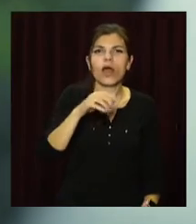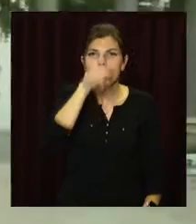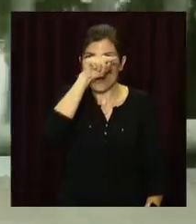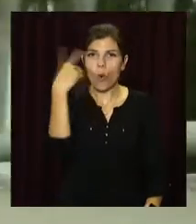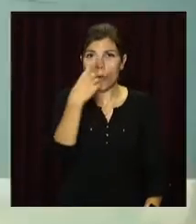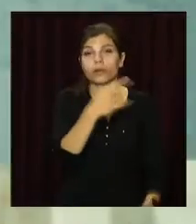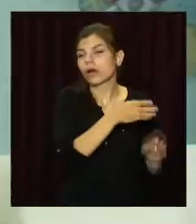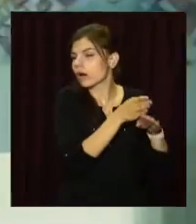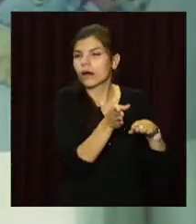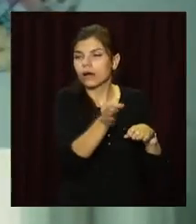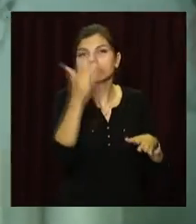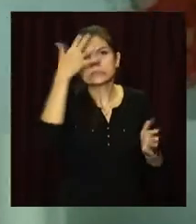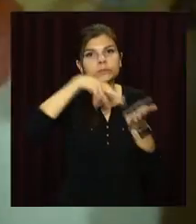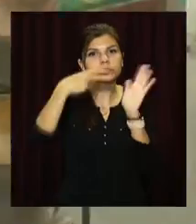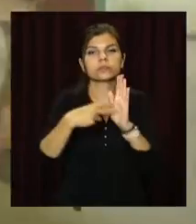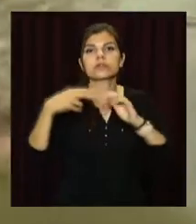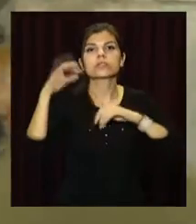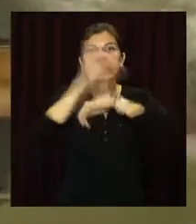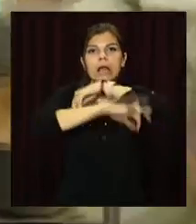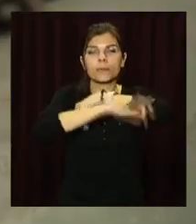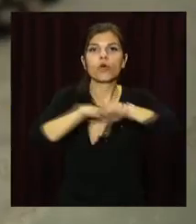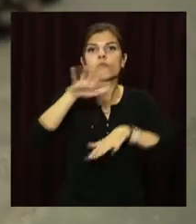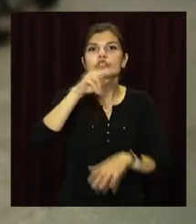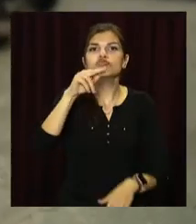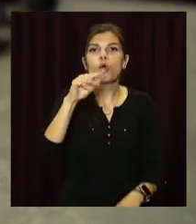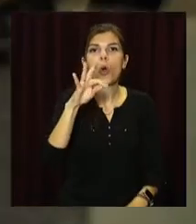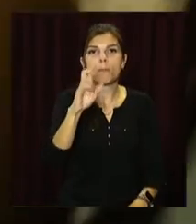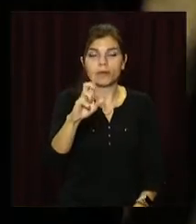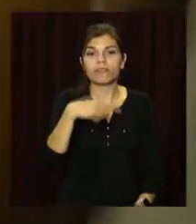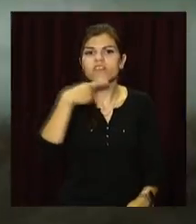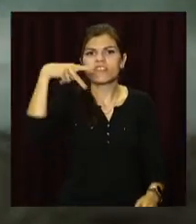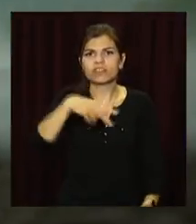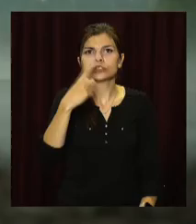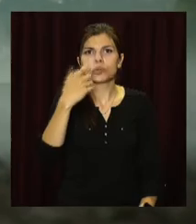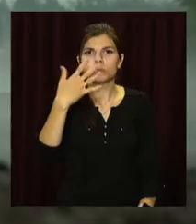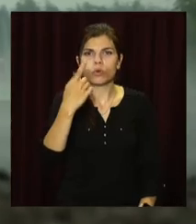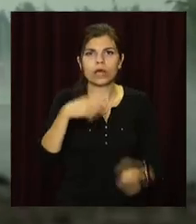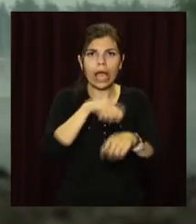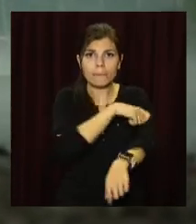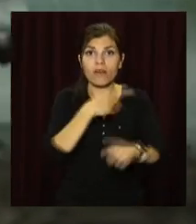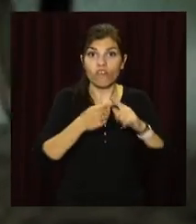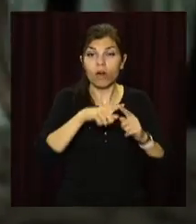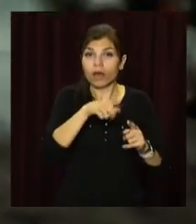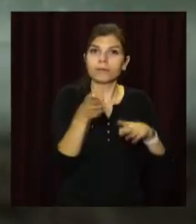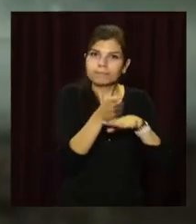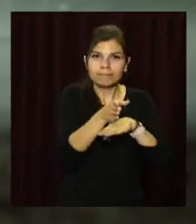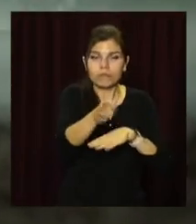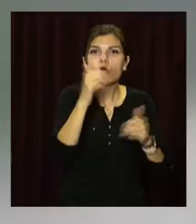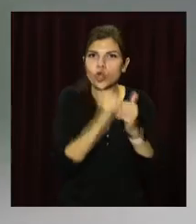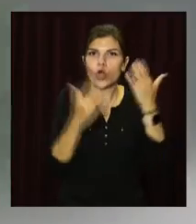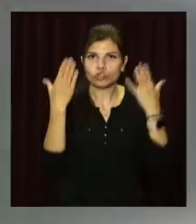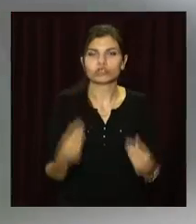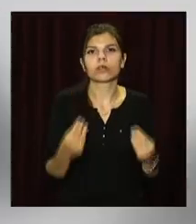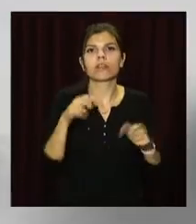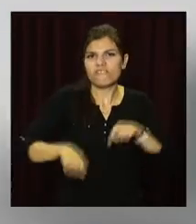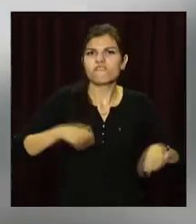у місті Чоп. Поміж ними 2151 кілометр. І щоб подолати їх, він щодня проїжджає на велосипеді майже сотню кілометрів.